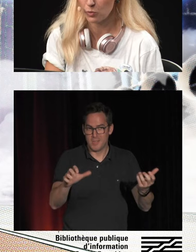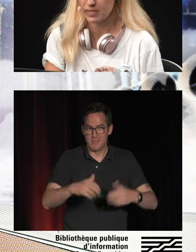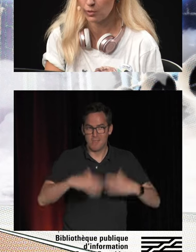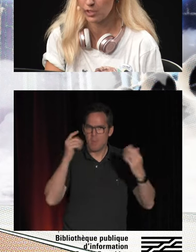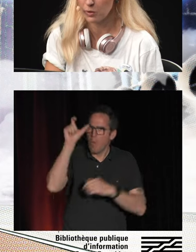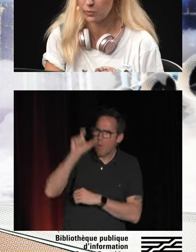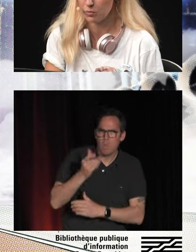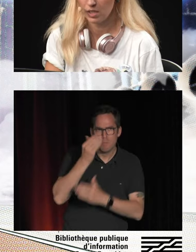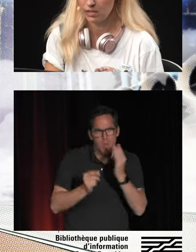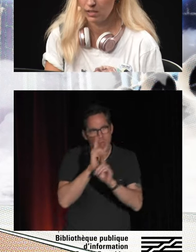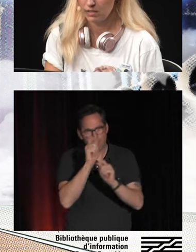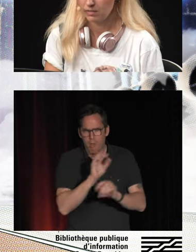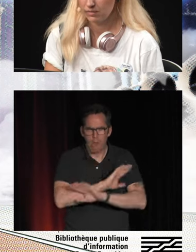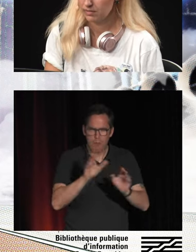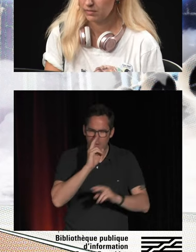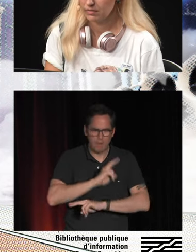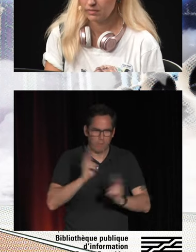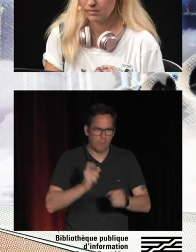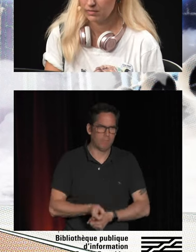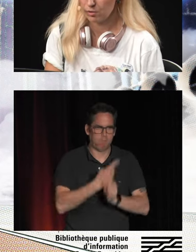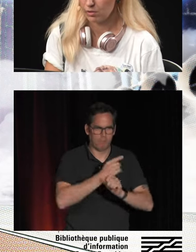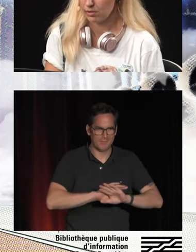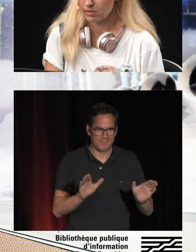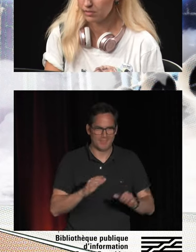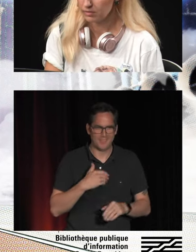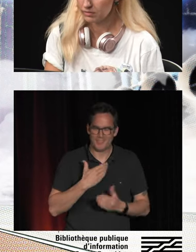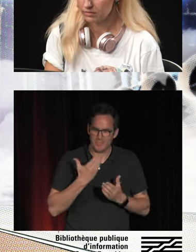meuf, elle respecte pas ses engagements et tout.